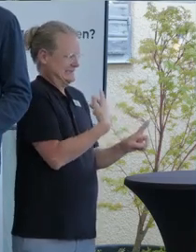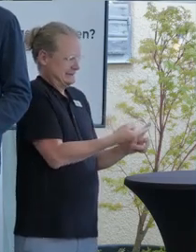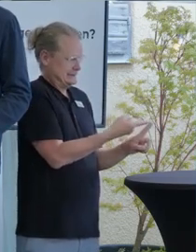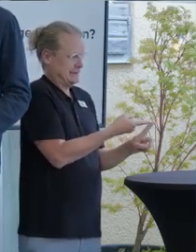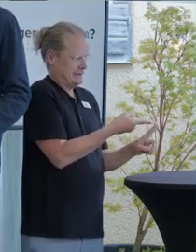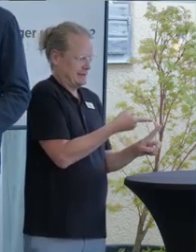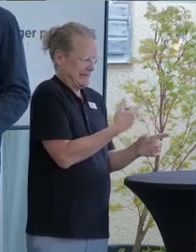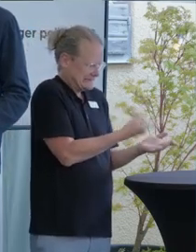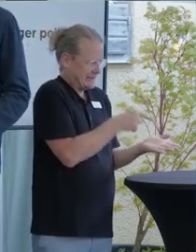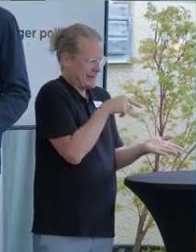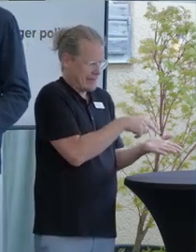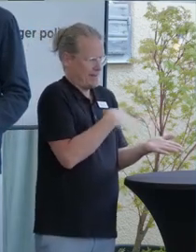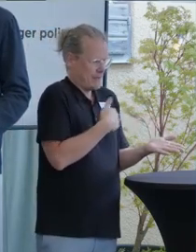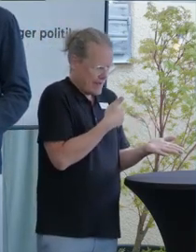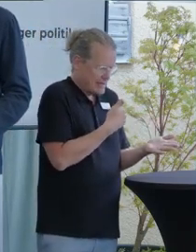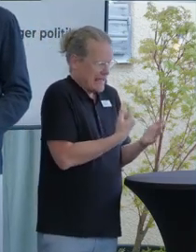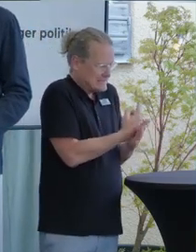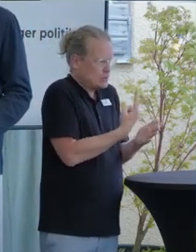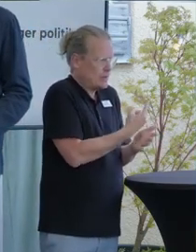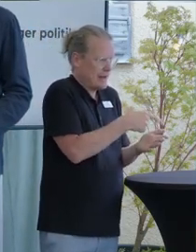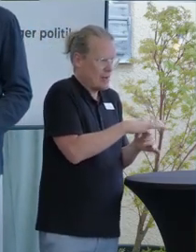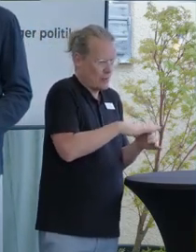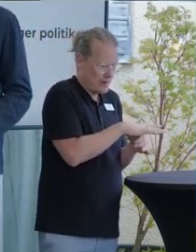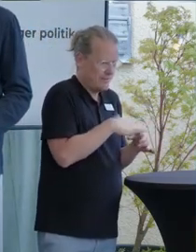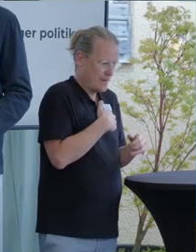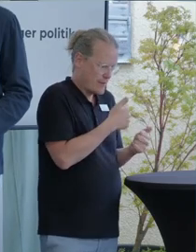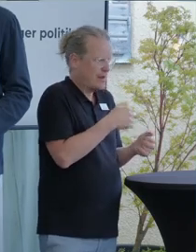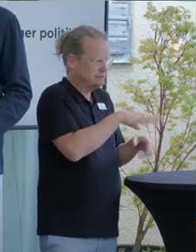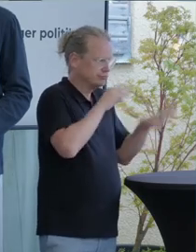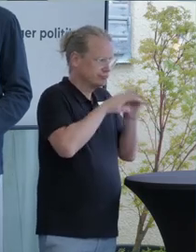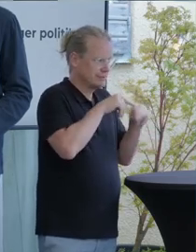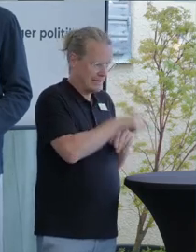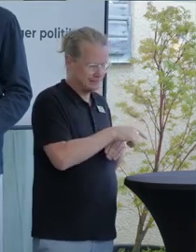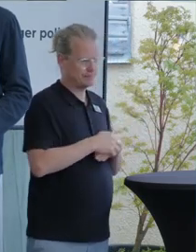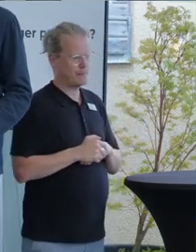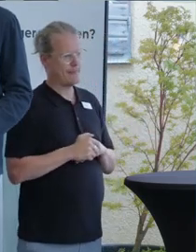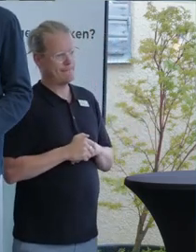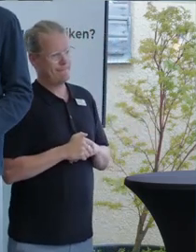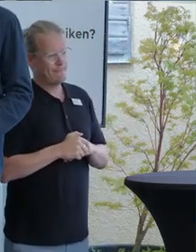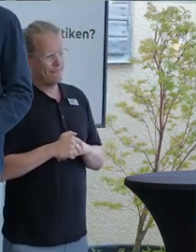här ser vi till. Så jag tror liksom att det handlar om hantverket mer som vi behöver se.